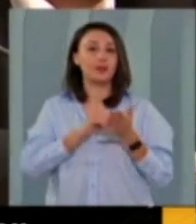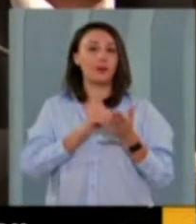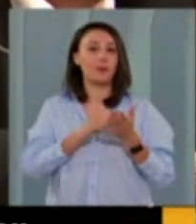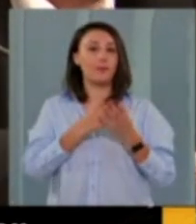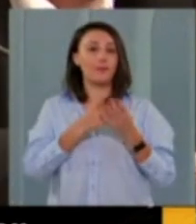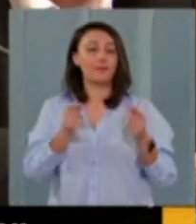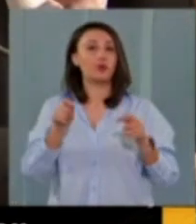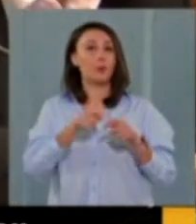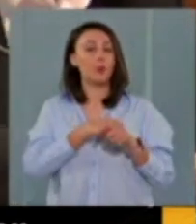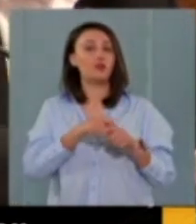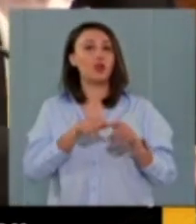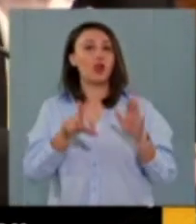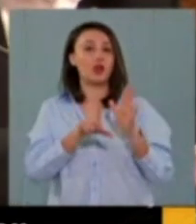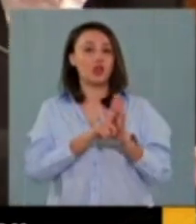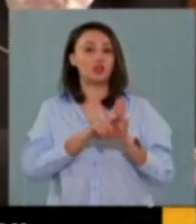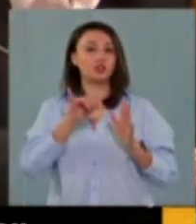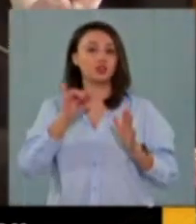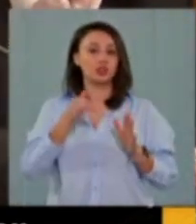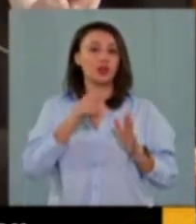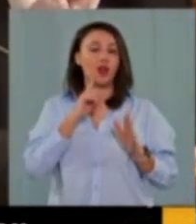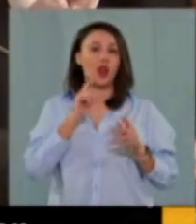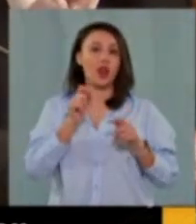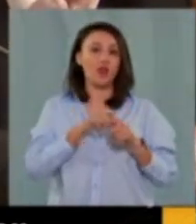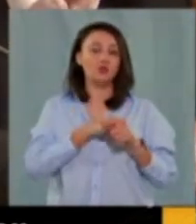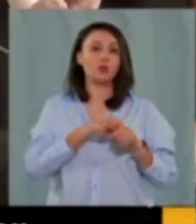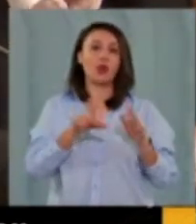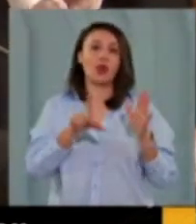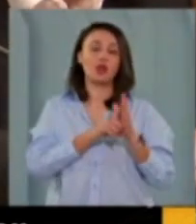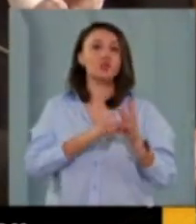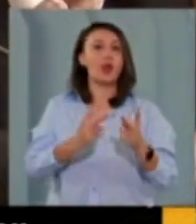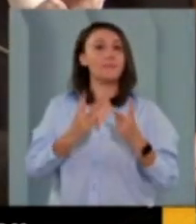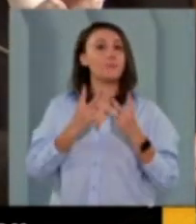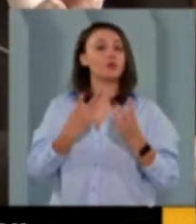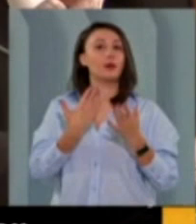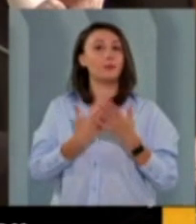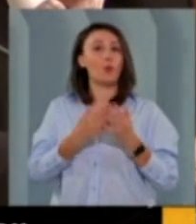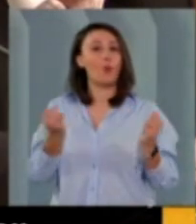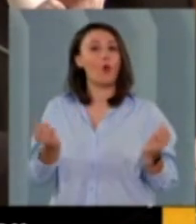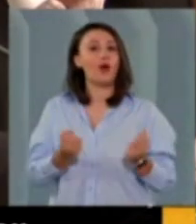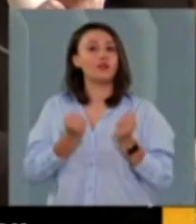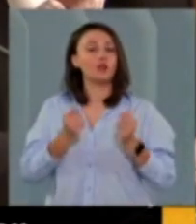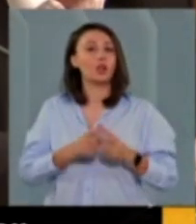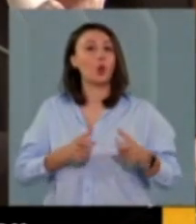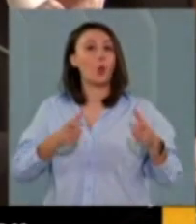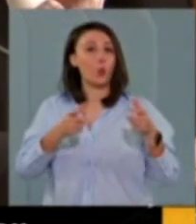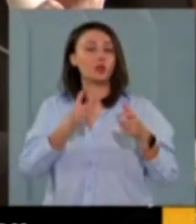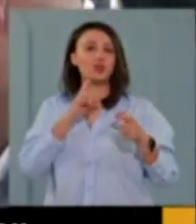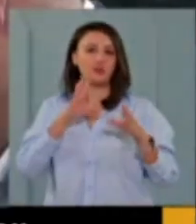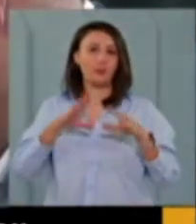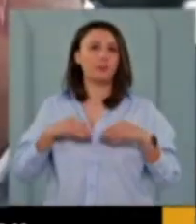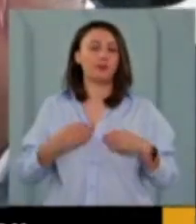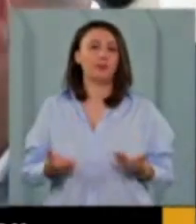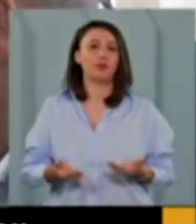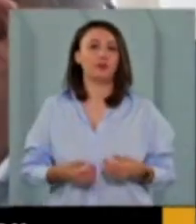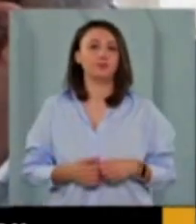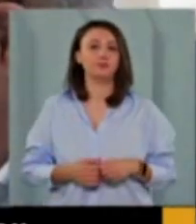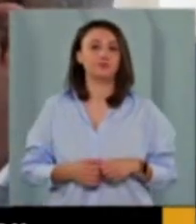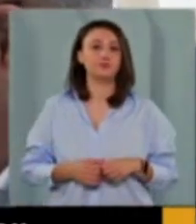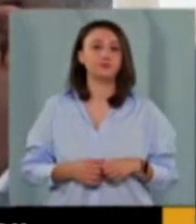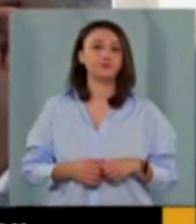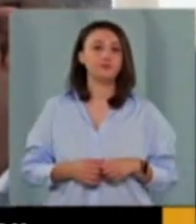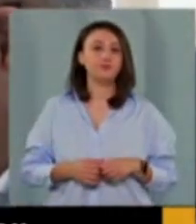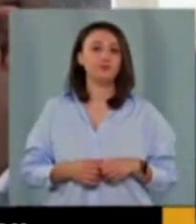o serie de modificări legislative inclusiv de revizuire a legii fundamentale pentru ca activitatea curții să fie primenită în concomitant